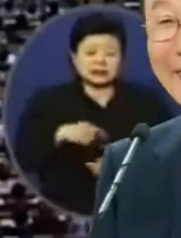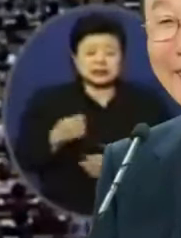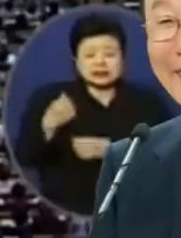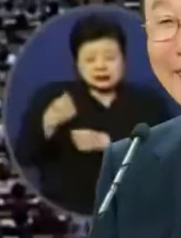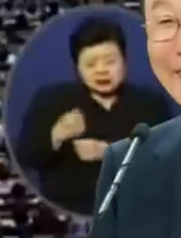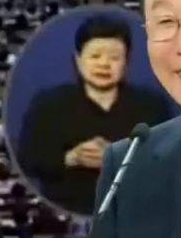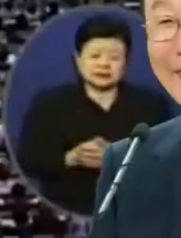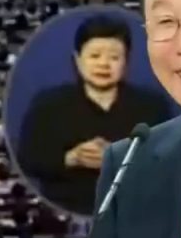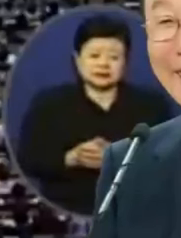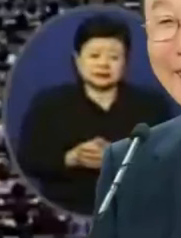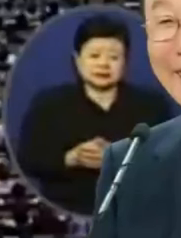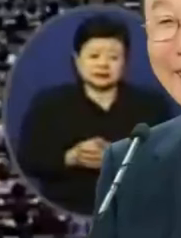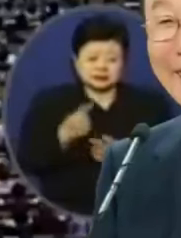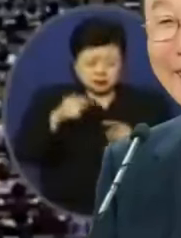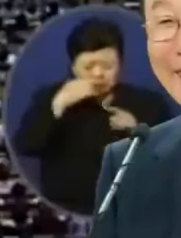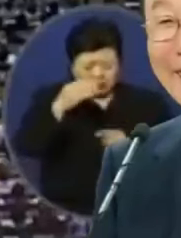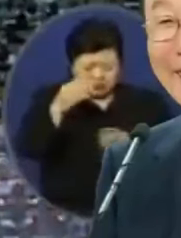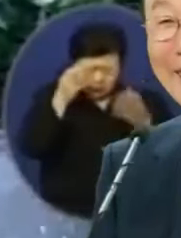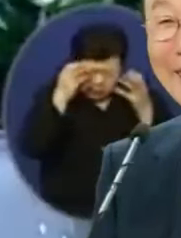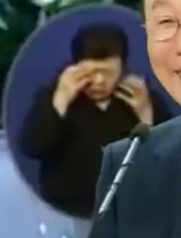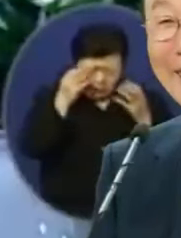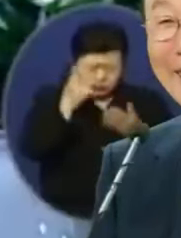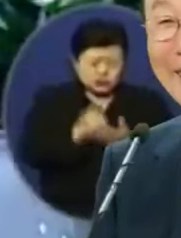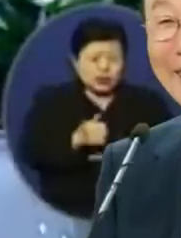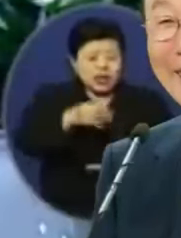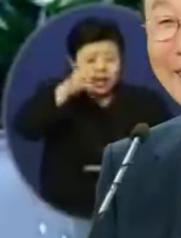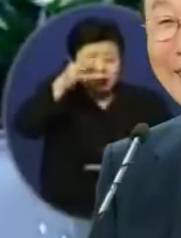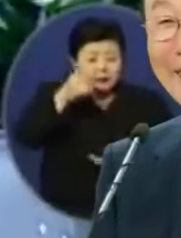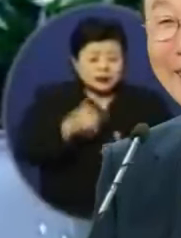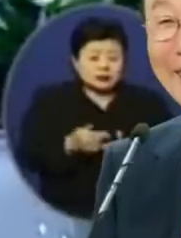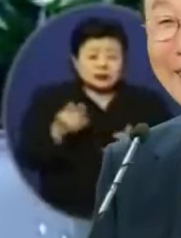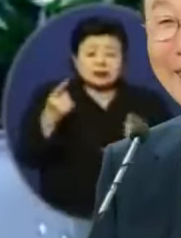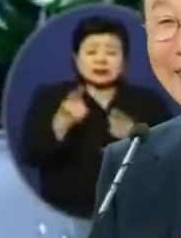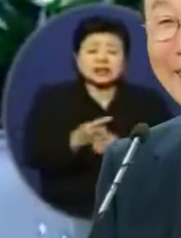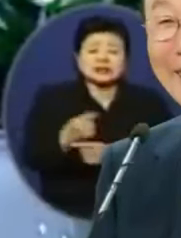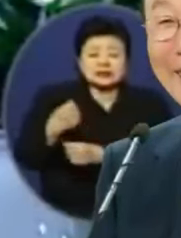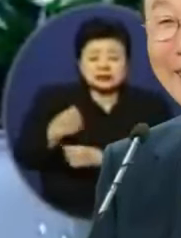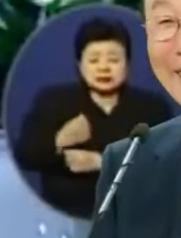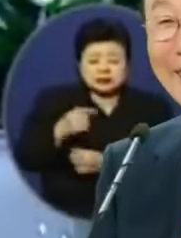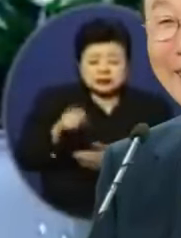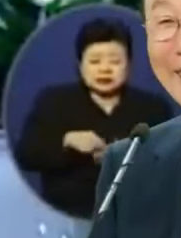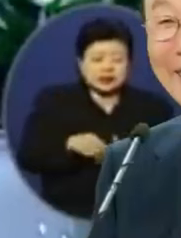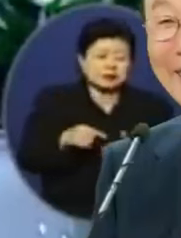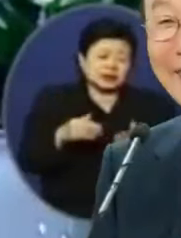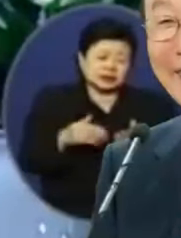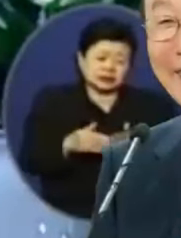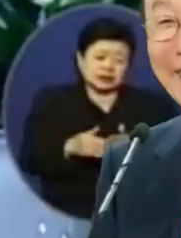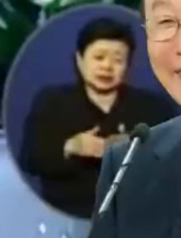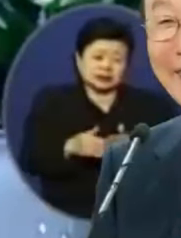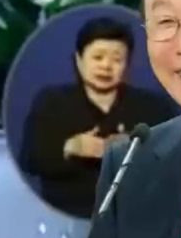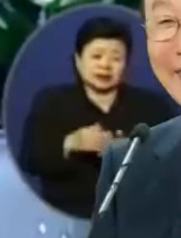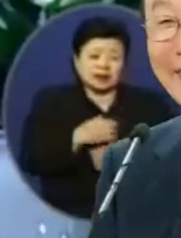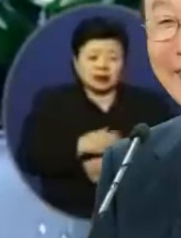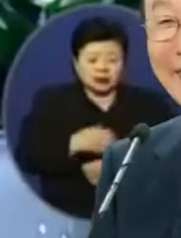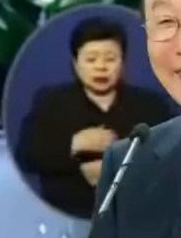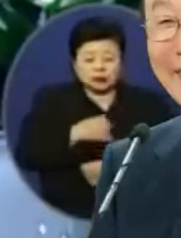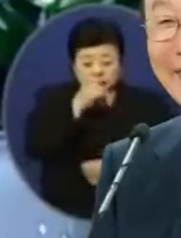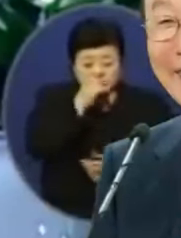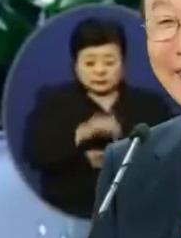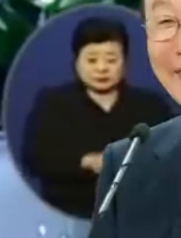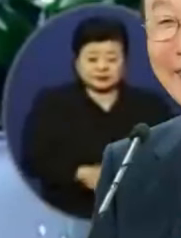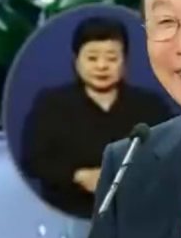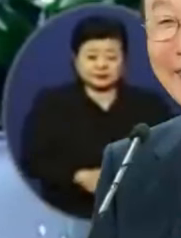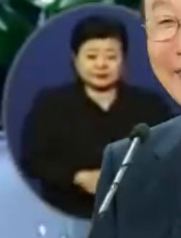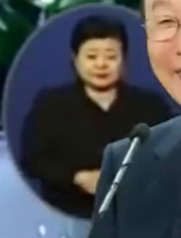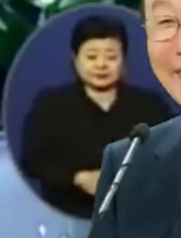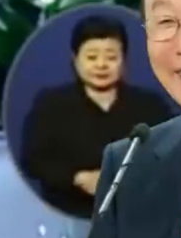되니까 지옥에 떨어져서 고생할 그 죄값을 예수님이 대신 짊어져서 청산해야 되니까 그 괴롭지 않을 수 없는 것입니다.